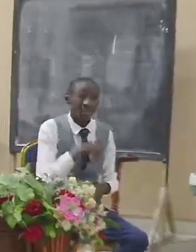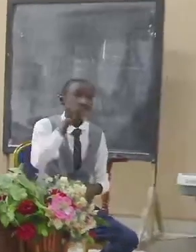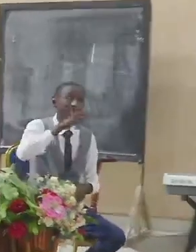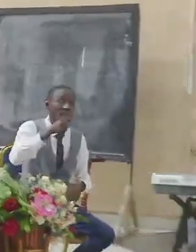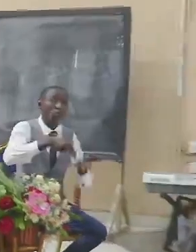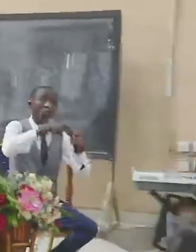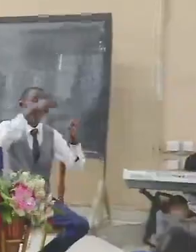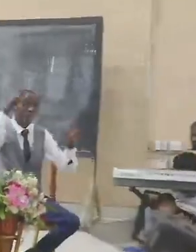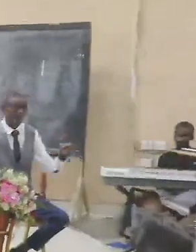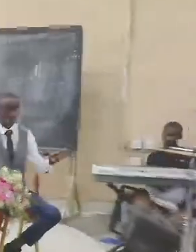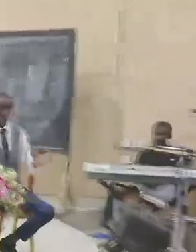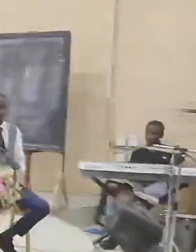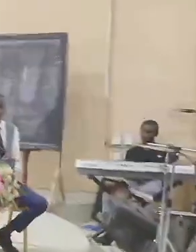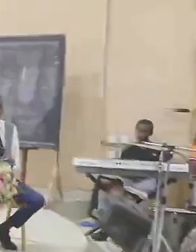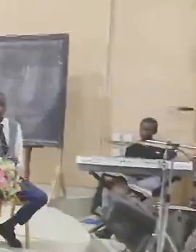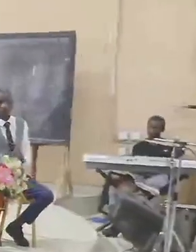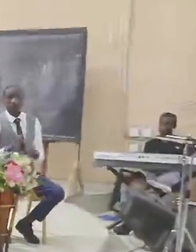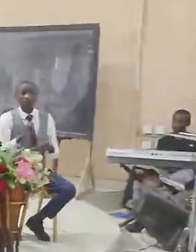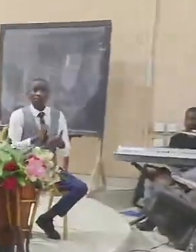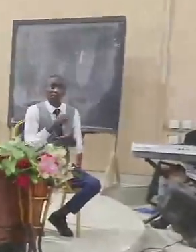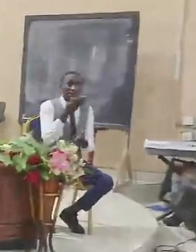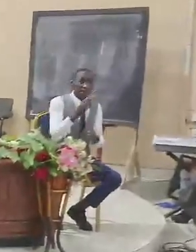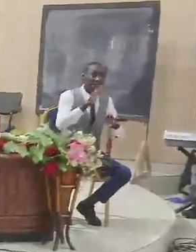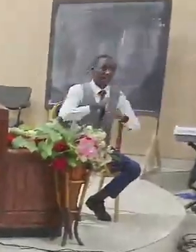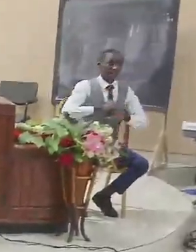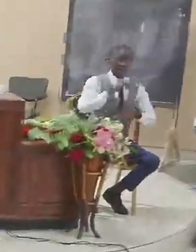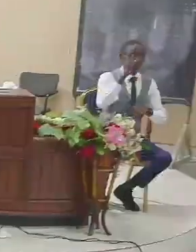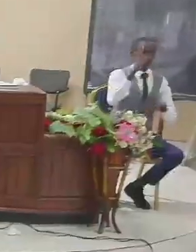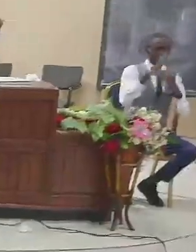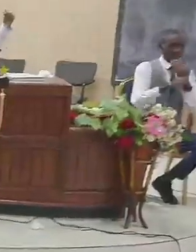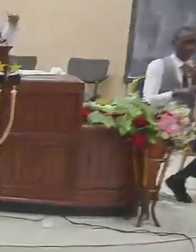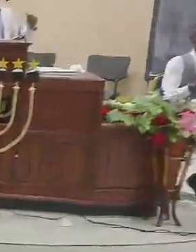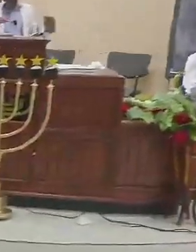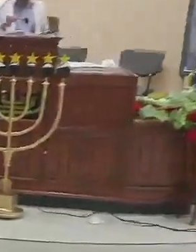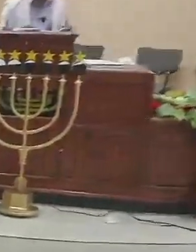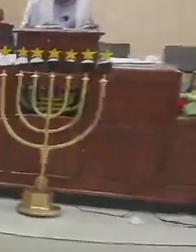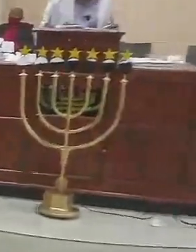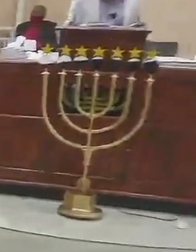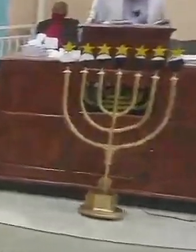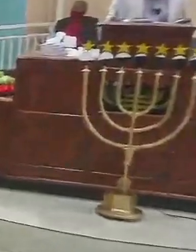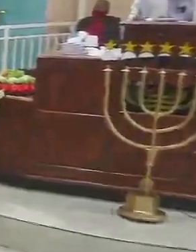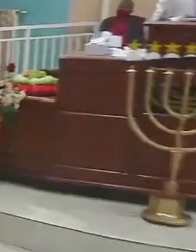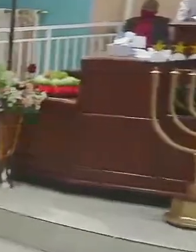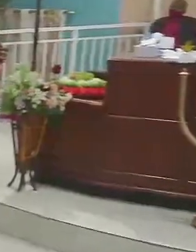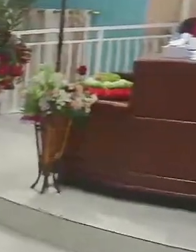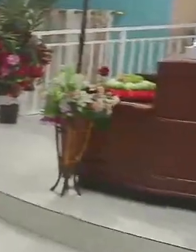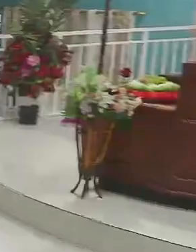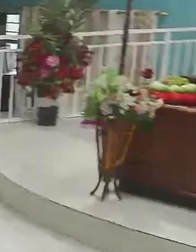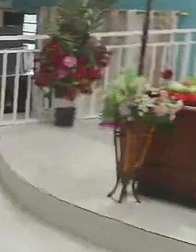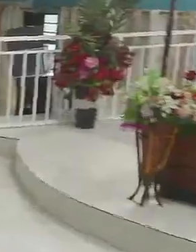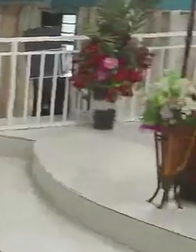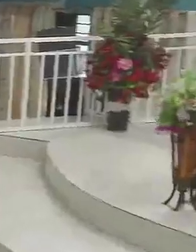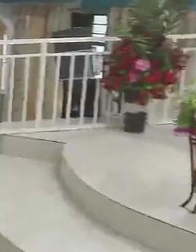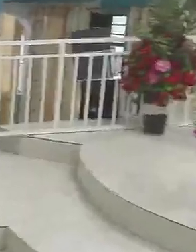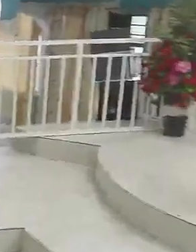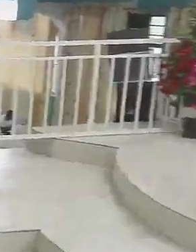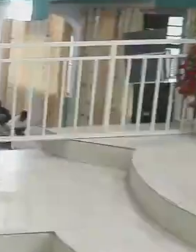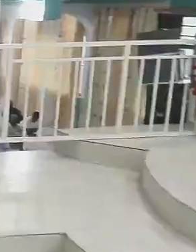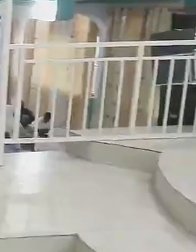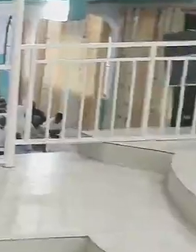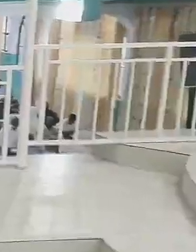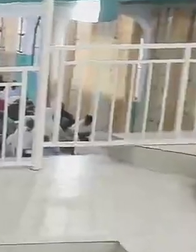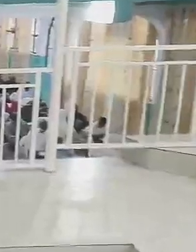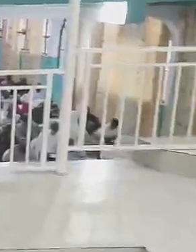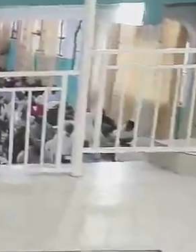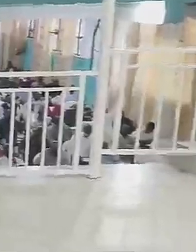kutoka. Ça ne suffit pas de sortir. Haitoshe tu kutoka. Nous devons nous séparer. Tunapashwa jitenga. Et nous devons nous purifier. Na